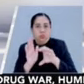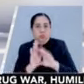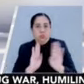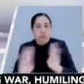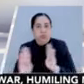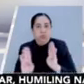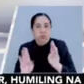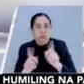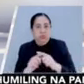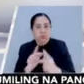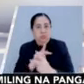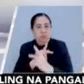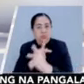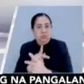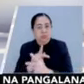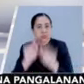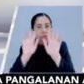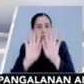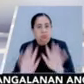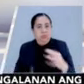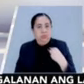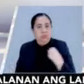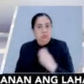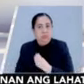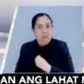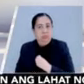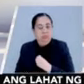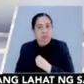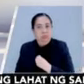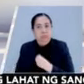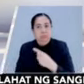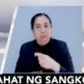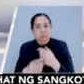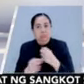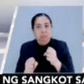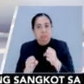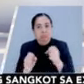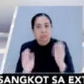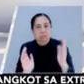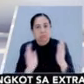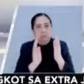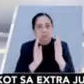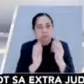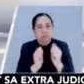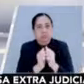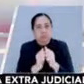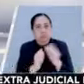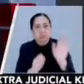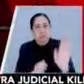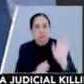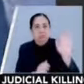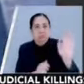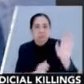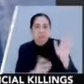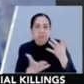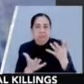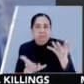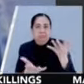prevent ASEAN members from having security engagements with their treaty allies.